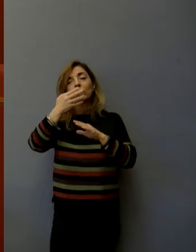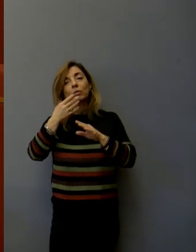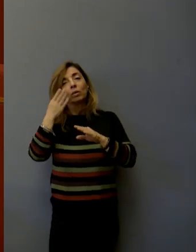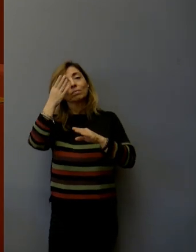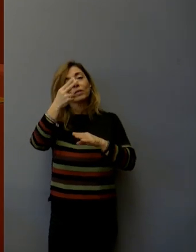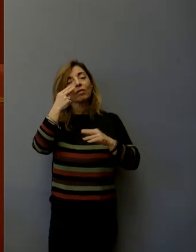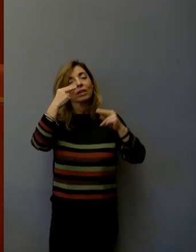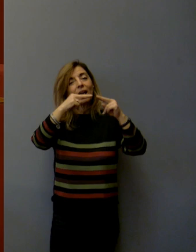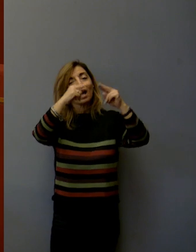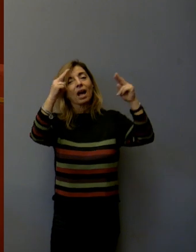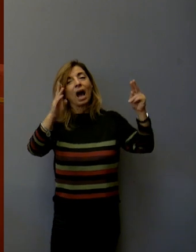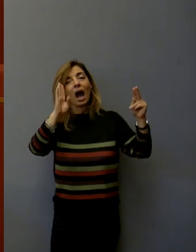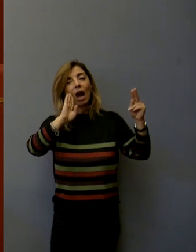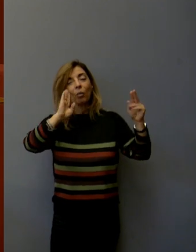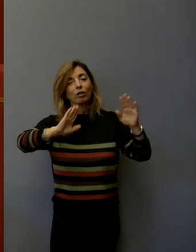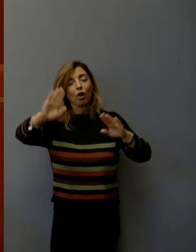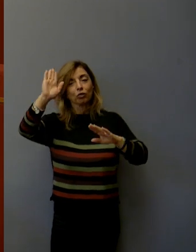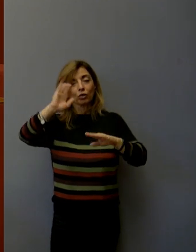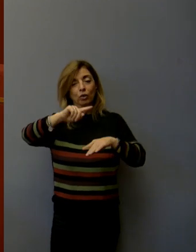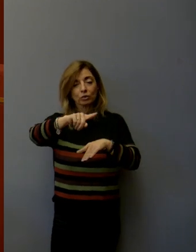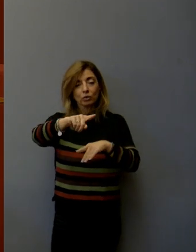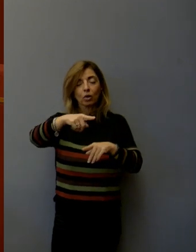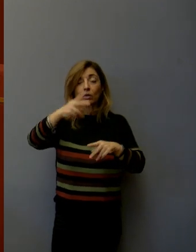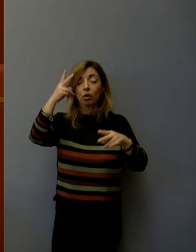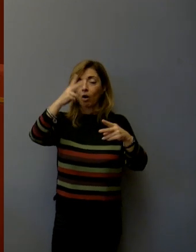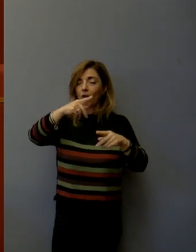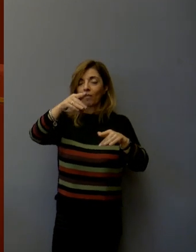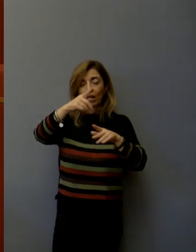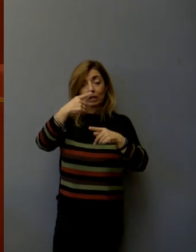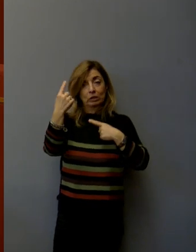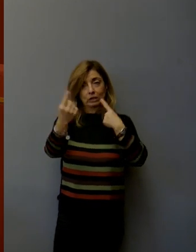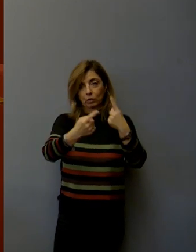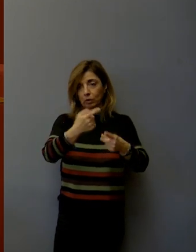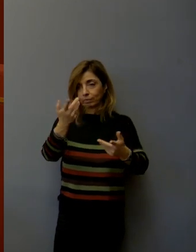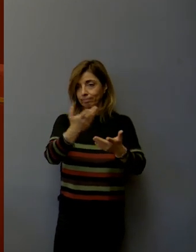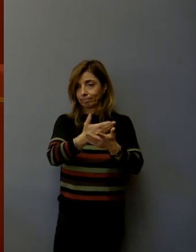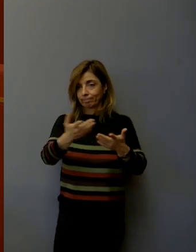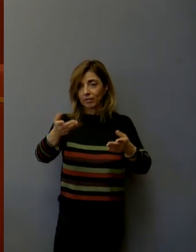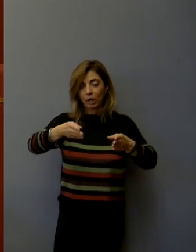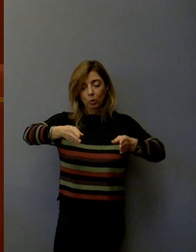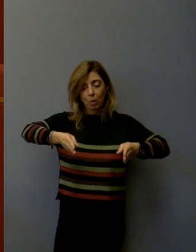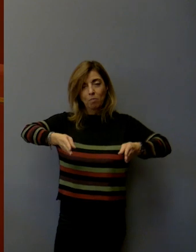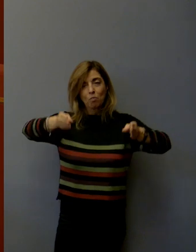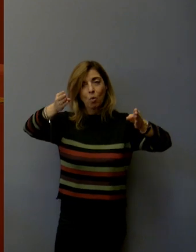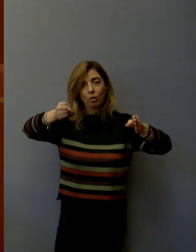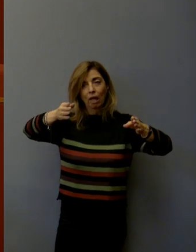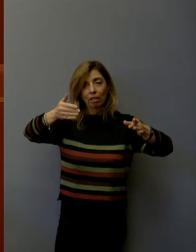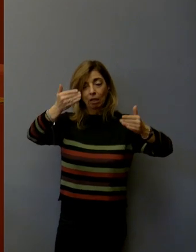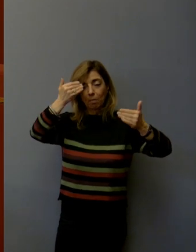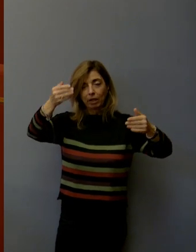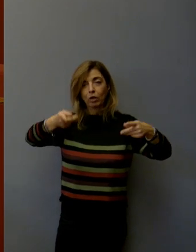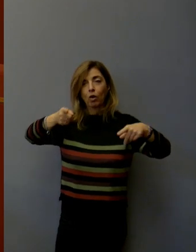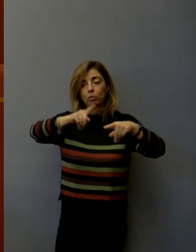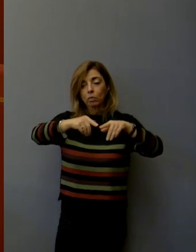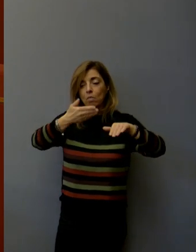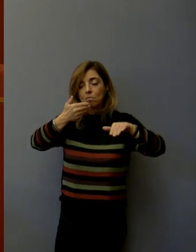in rete a bordo strada risultano per pericolanti e persino assenti in alcuni tratti ed è necessario una canalizzazione delle acque piovane